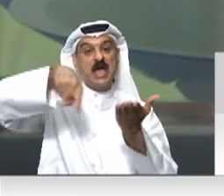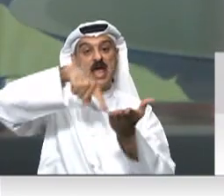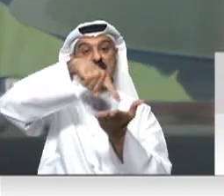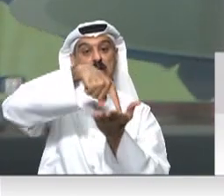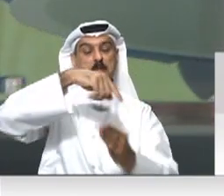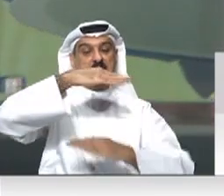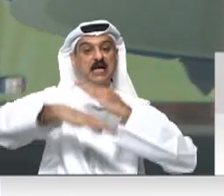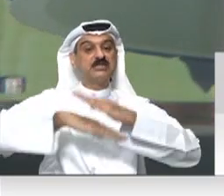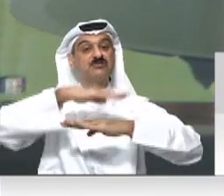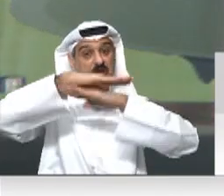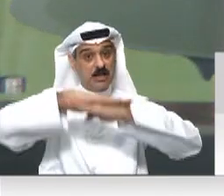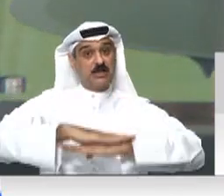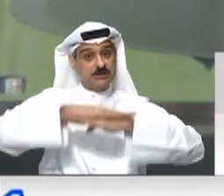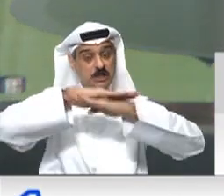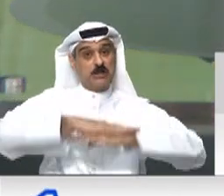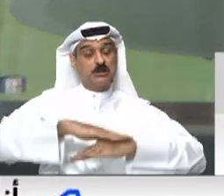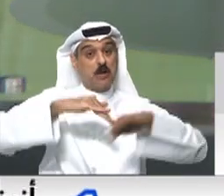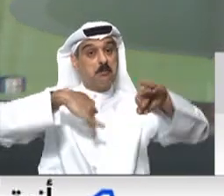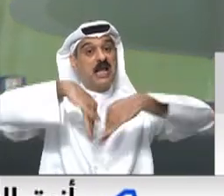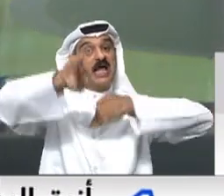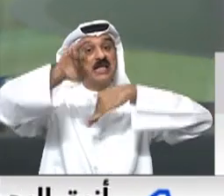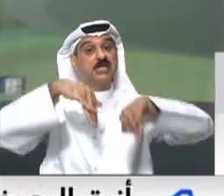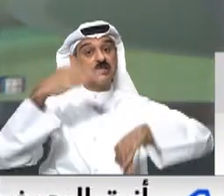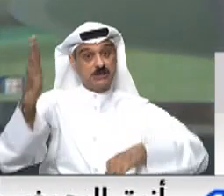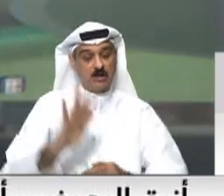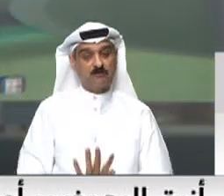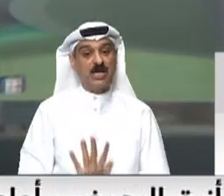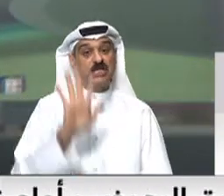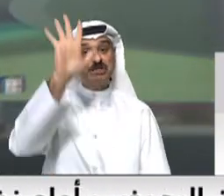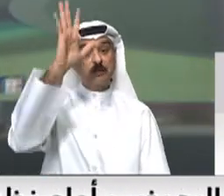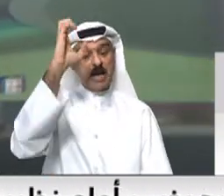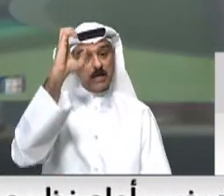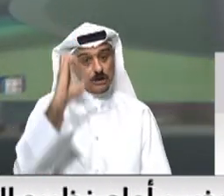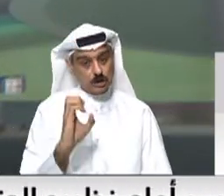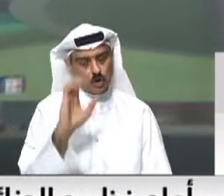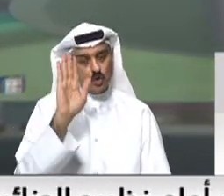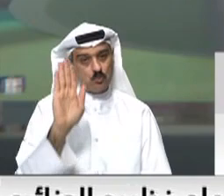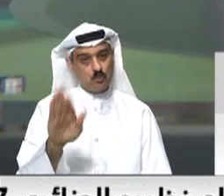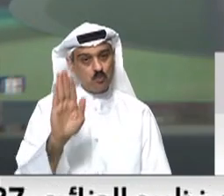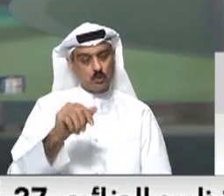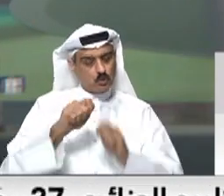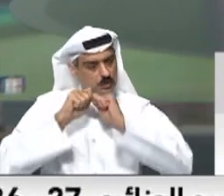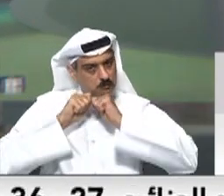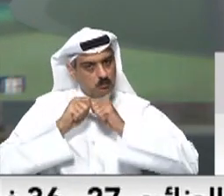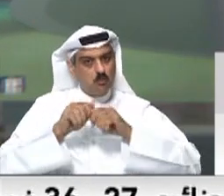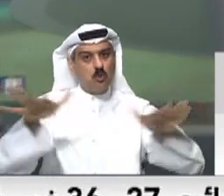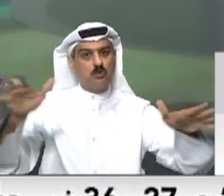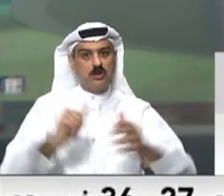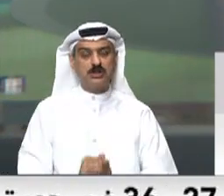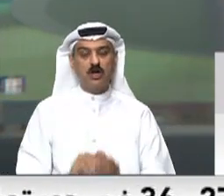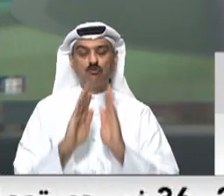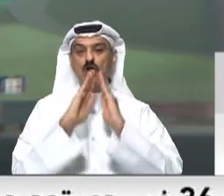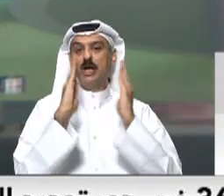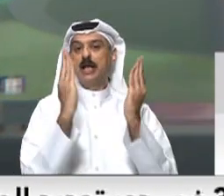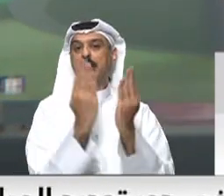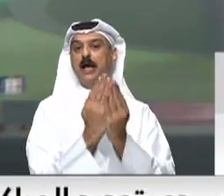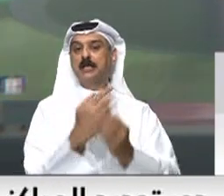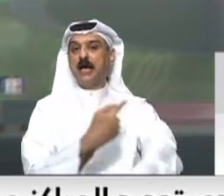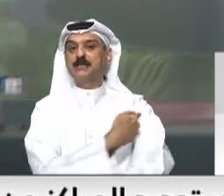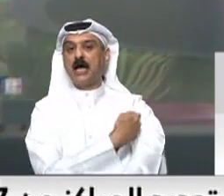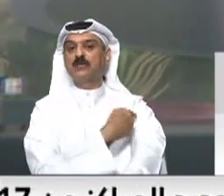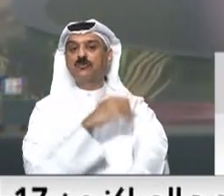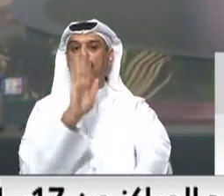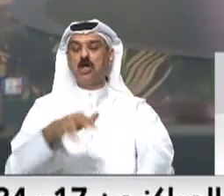منتشرة في الخطوط السريعة وكذلك شمال وجنوب البلاد، بالإضافة إلى العيادات المجهزة في